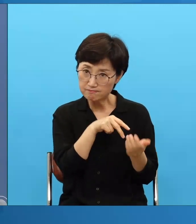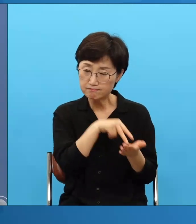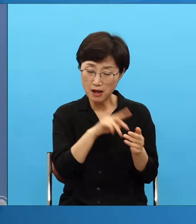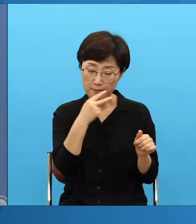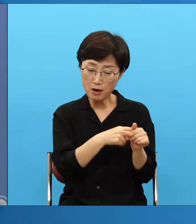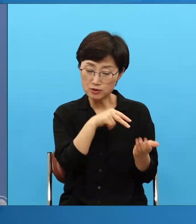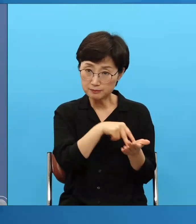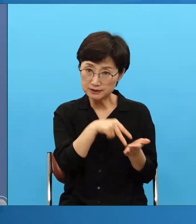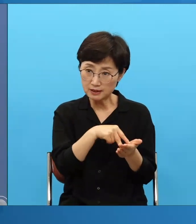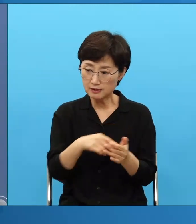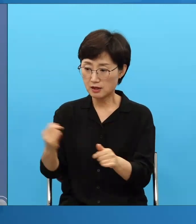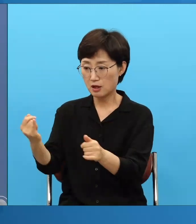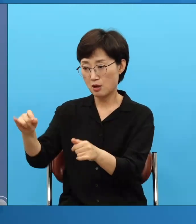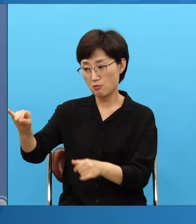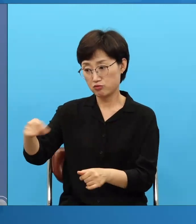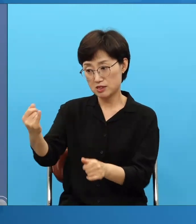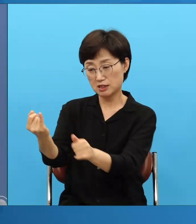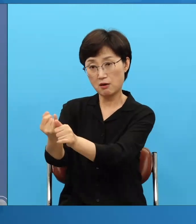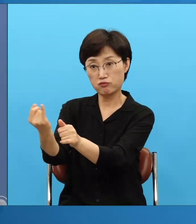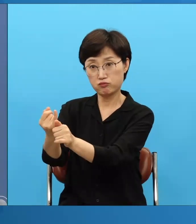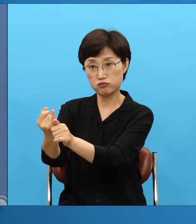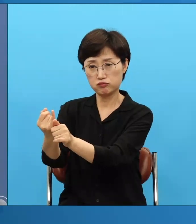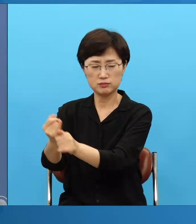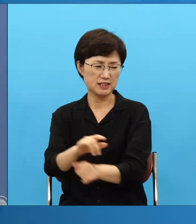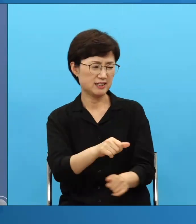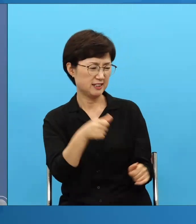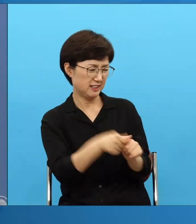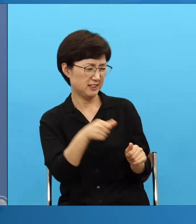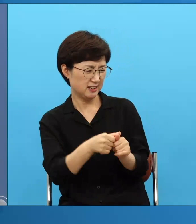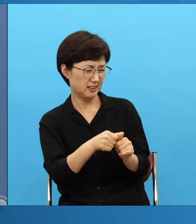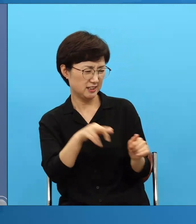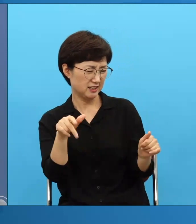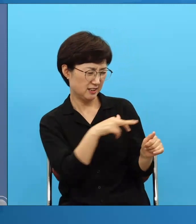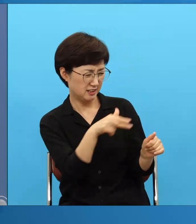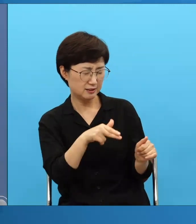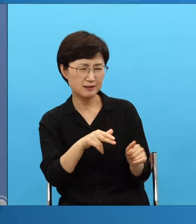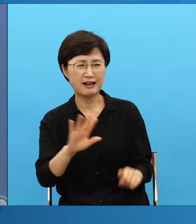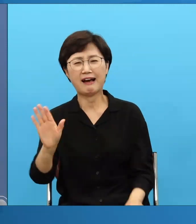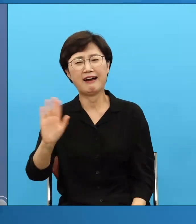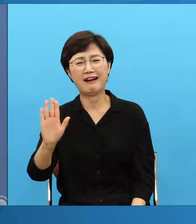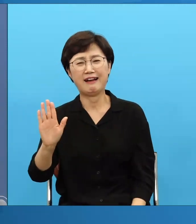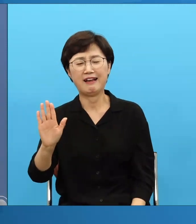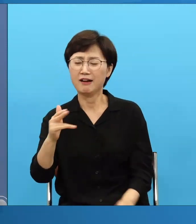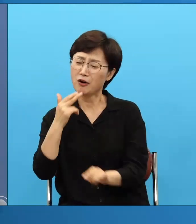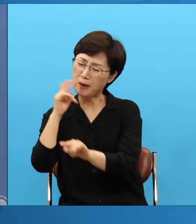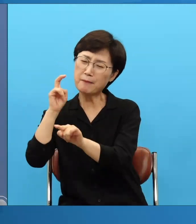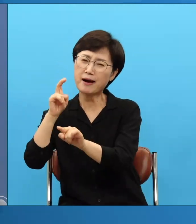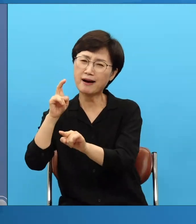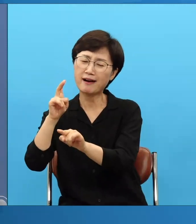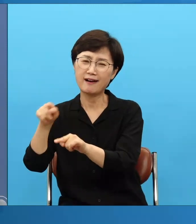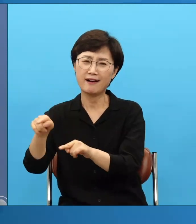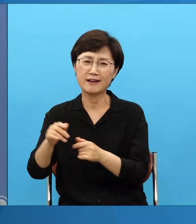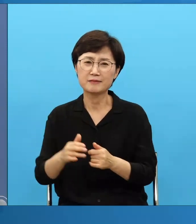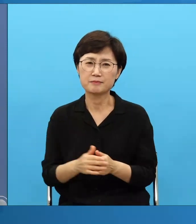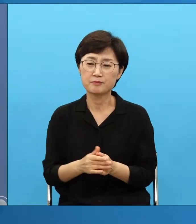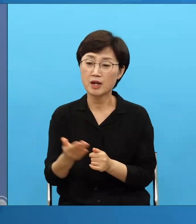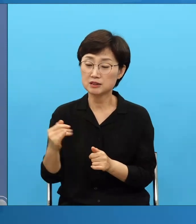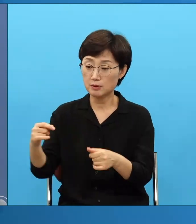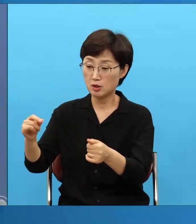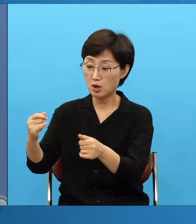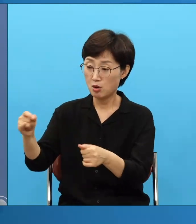가르치거나 요래는 안 했을 겁니다. And I'm sure that Paul didn't 인격이. go around teaching Priscilla and Aquila this way and that.